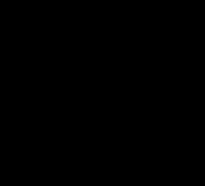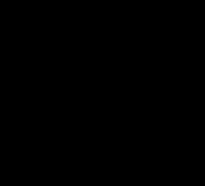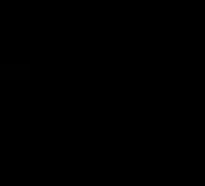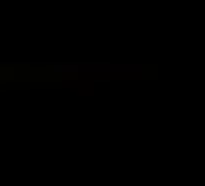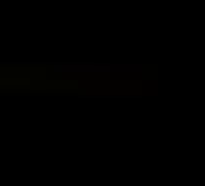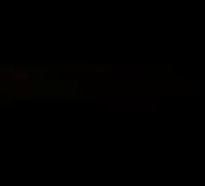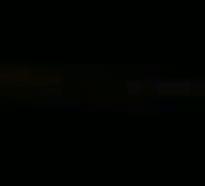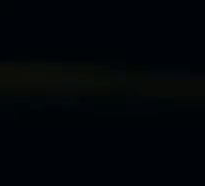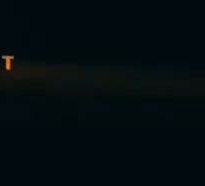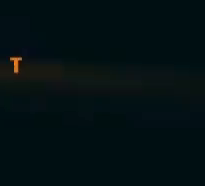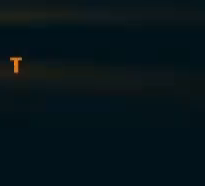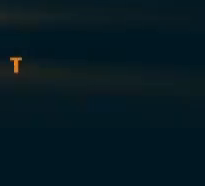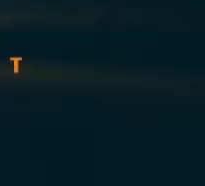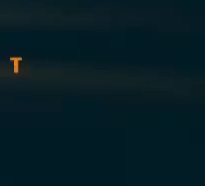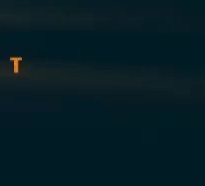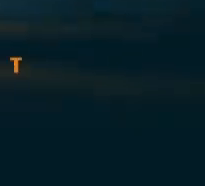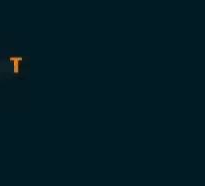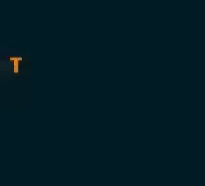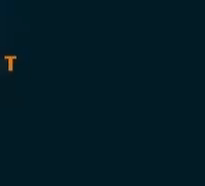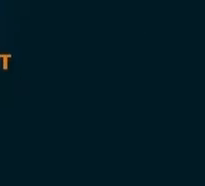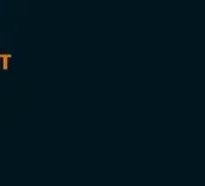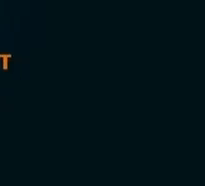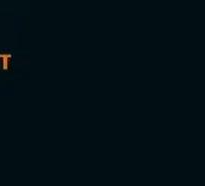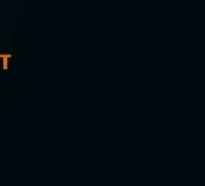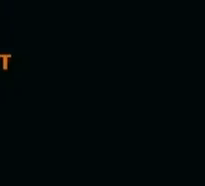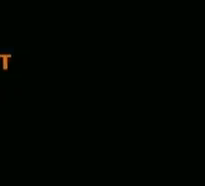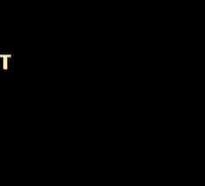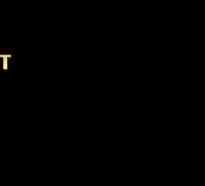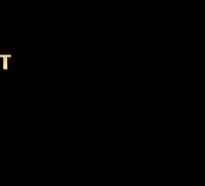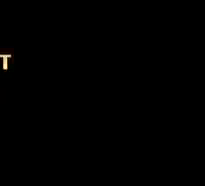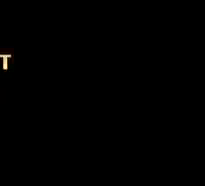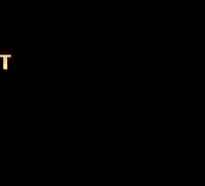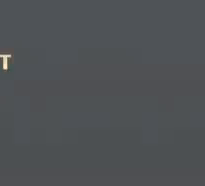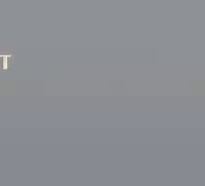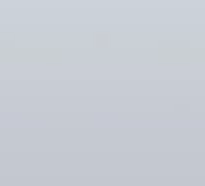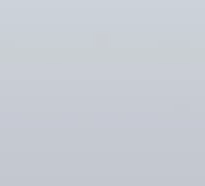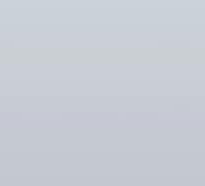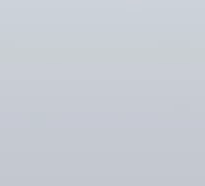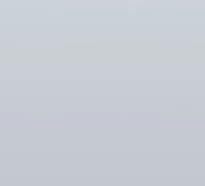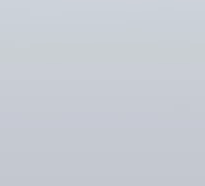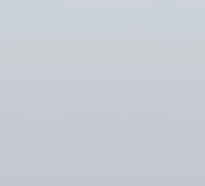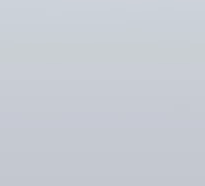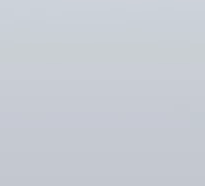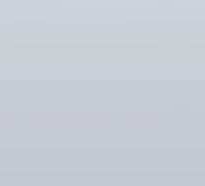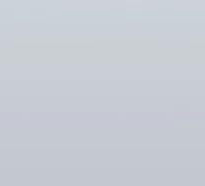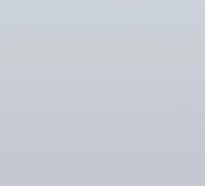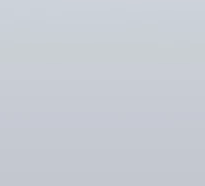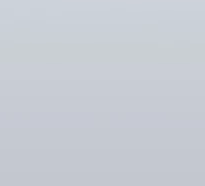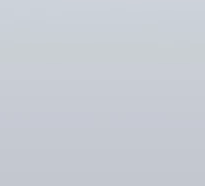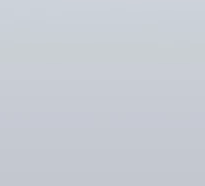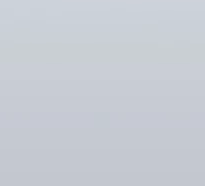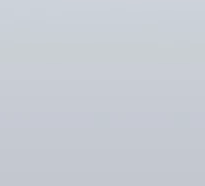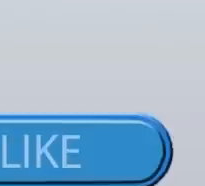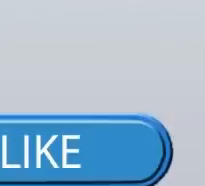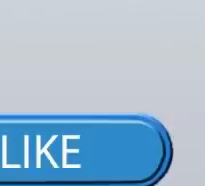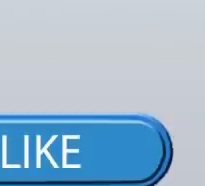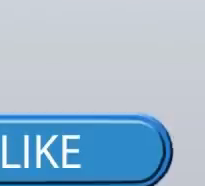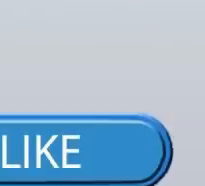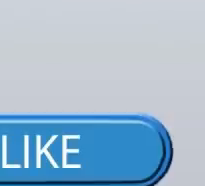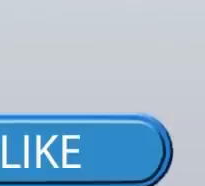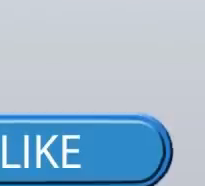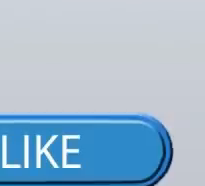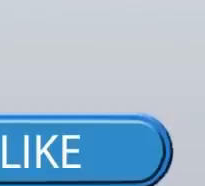Make your day right. Gilly Bonny Online TV. Kupata habari mpya na kwa haraka kila